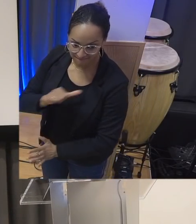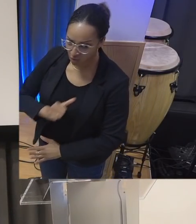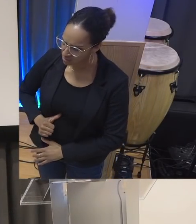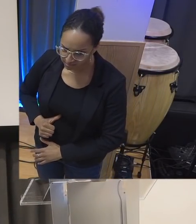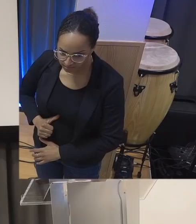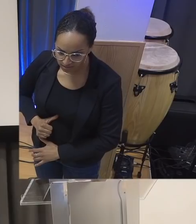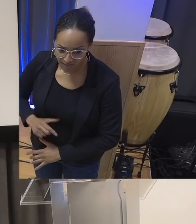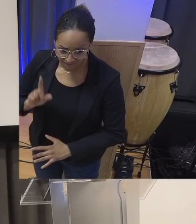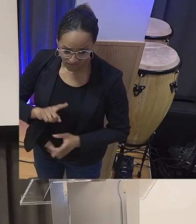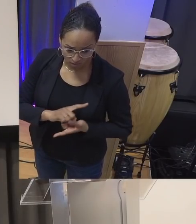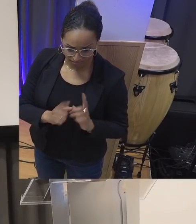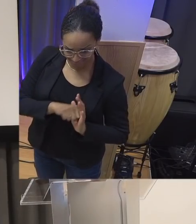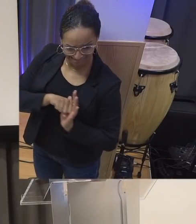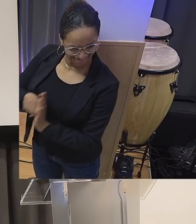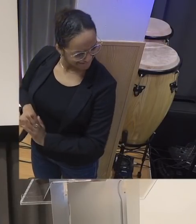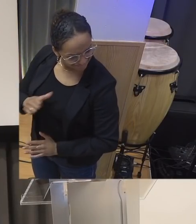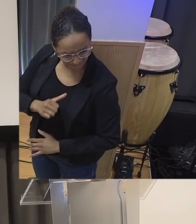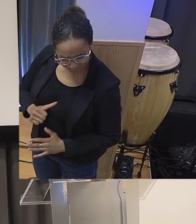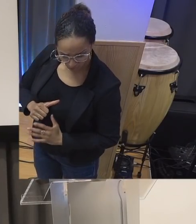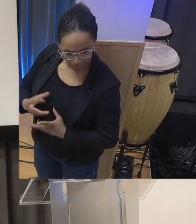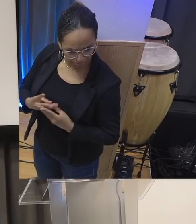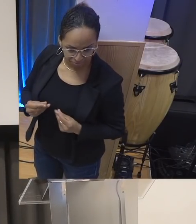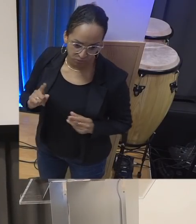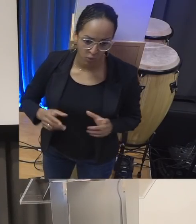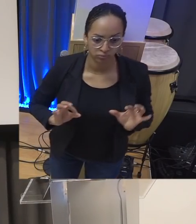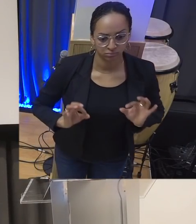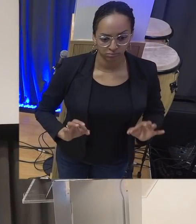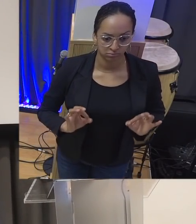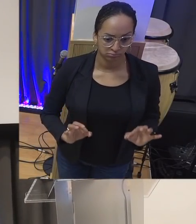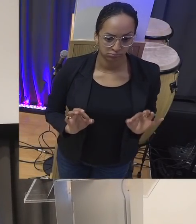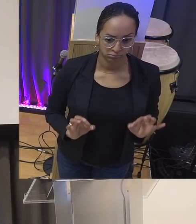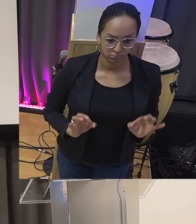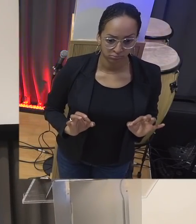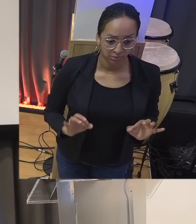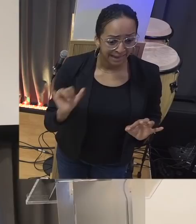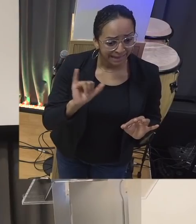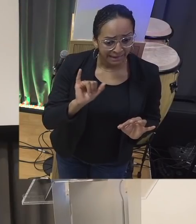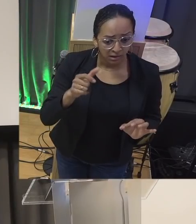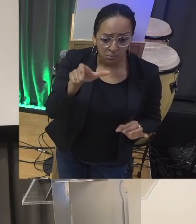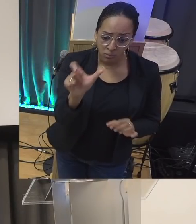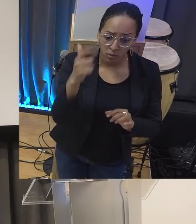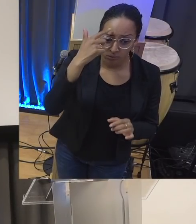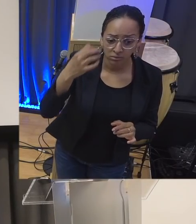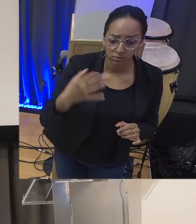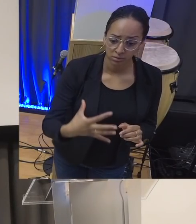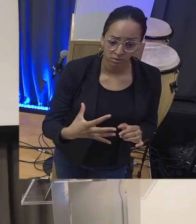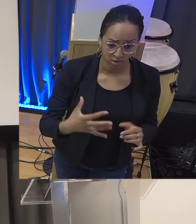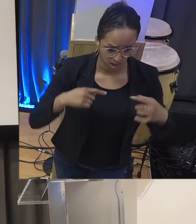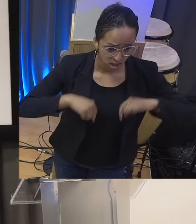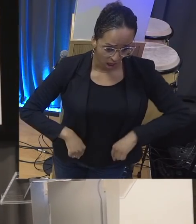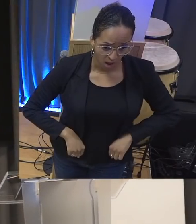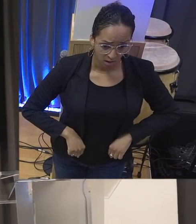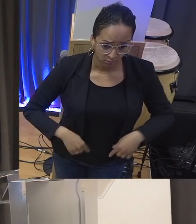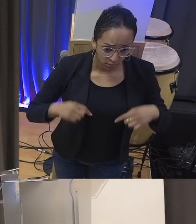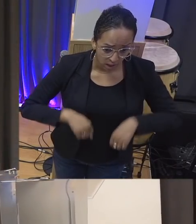déradicalisation, un mot inventé par l'État finalement, pour ne pas parler d'extrémisme violent,